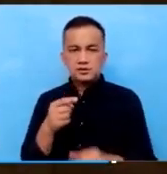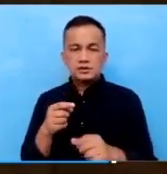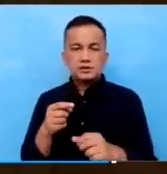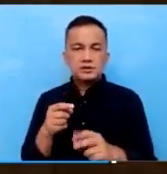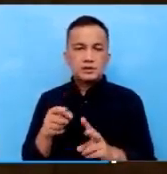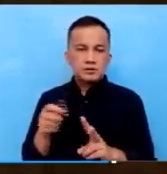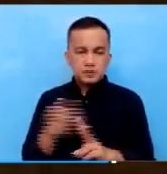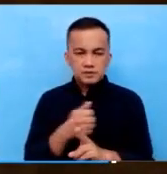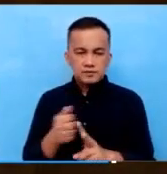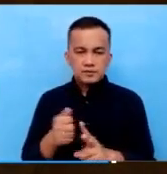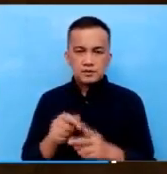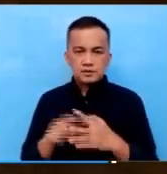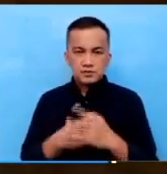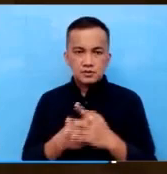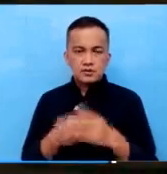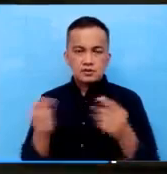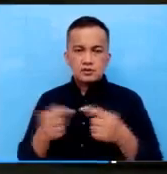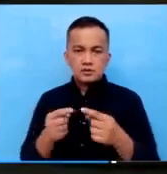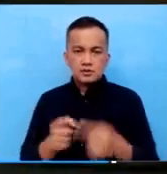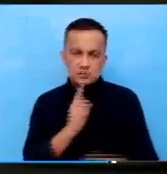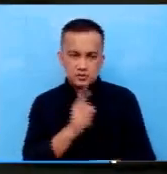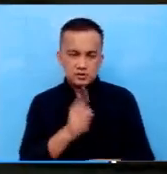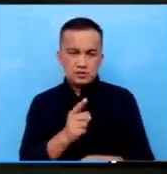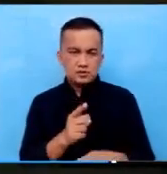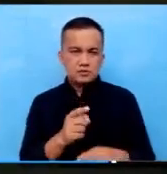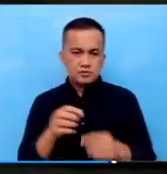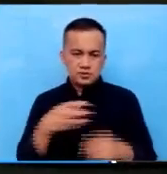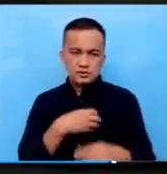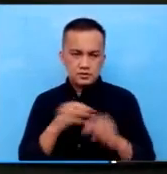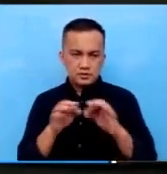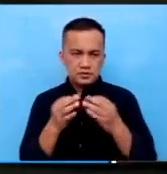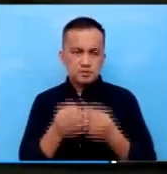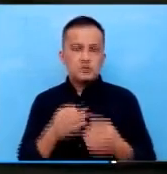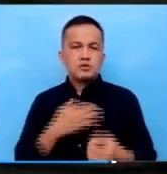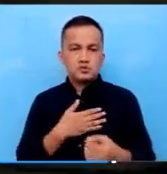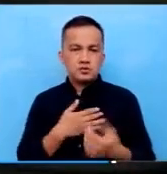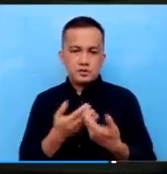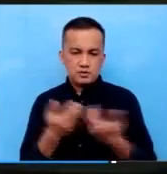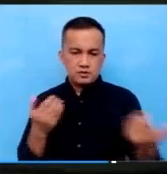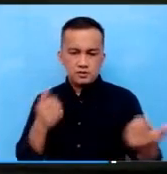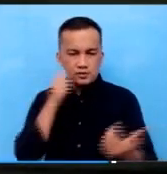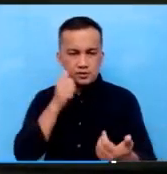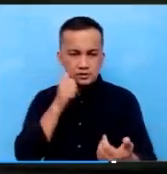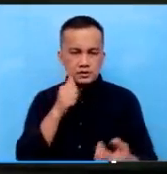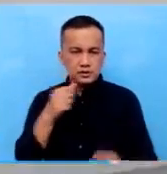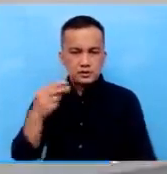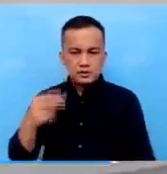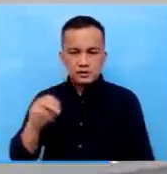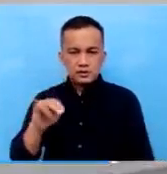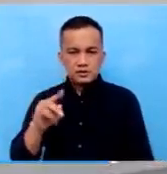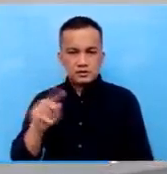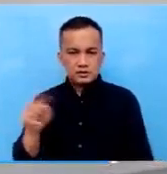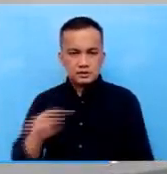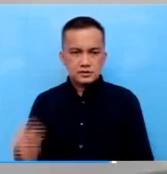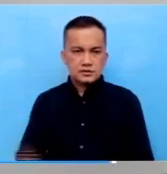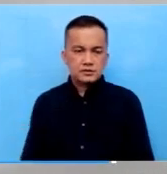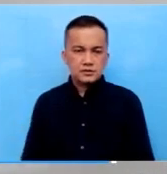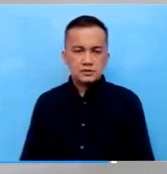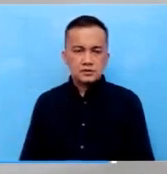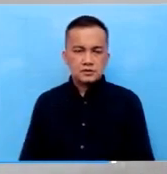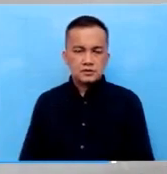sa paggabanta ng pulis sa pamilya nila. Gusto na raw kasing makipaghiwalay ng babae kay Hernandez. Nakatanggap ako ng tawag